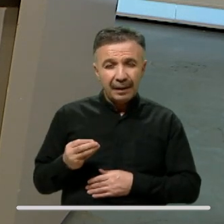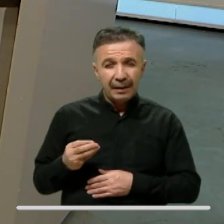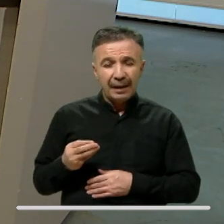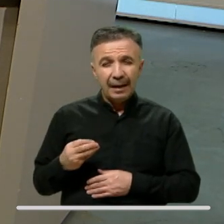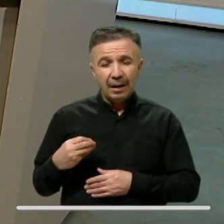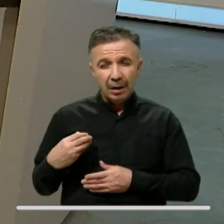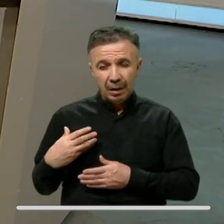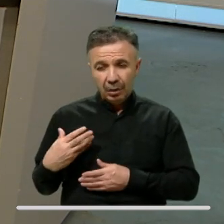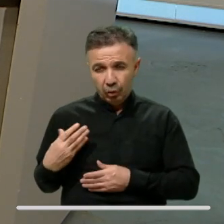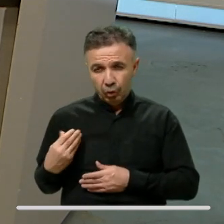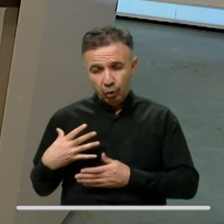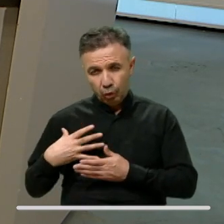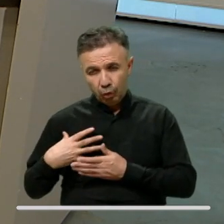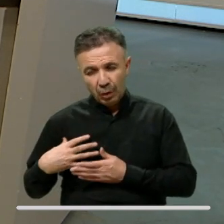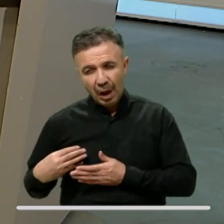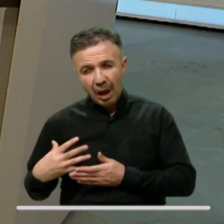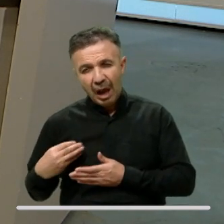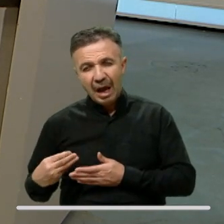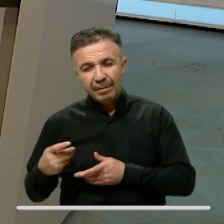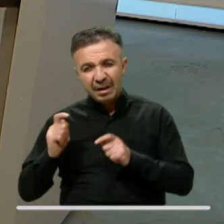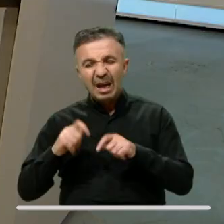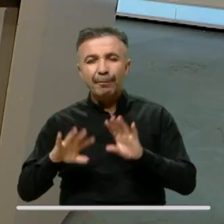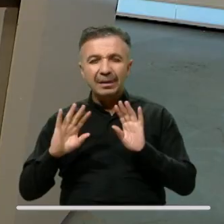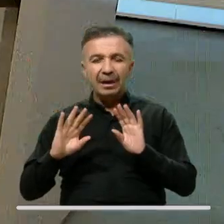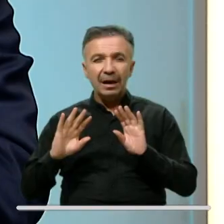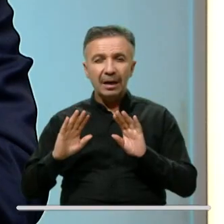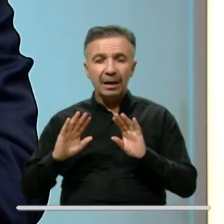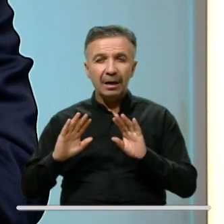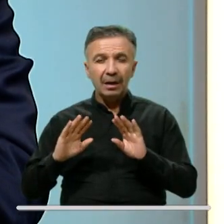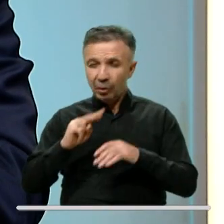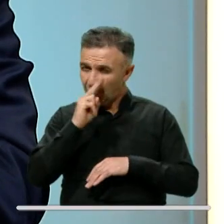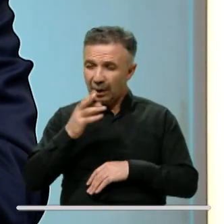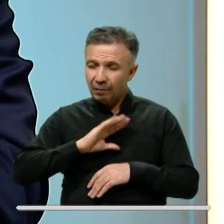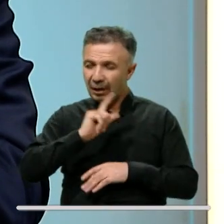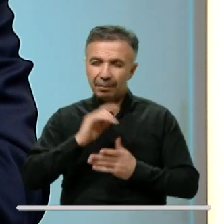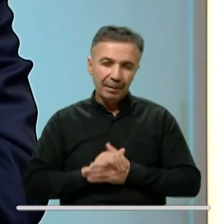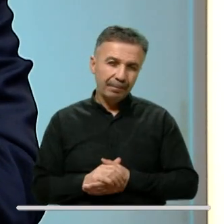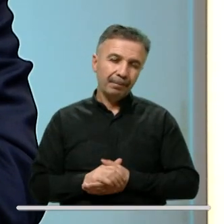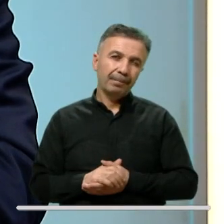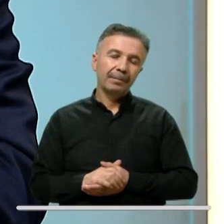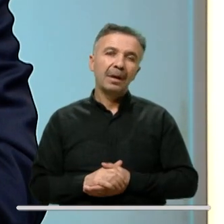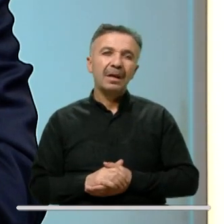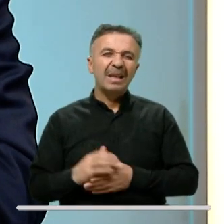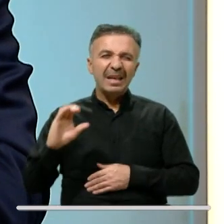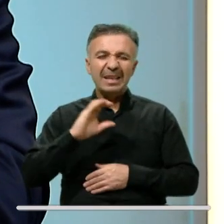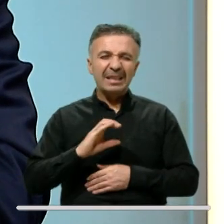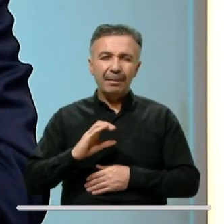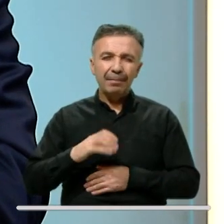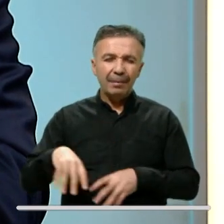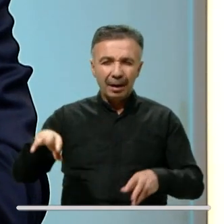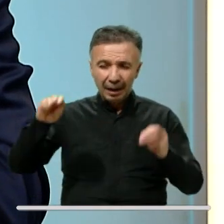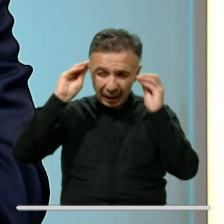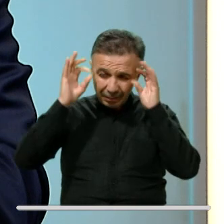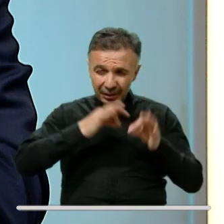süt vermeseler, emzirmeseler bunun dinen bir sorumluluğu var mı? İslam alimlerinin büyük çoğunluğuna göre anneler